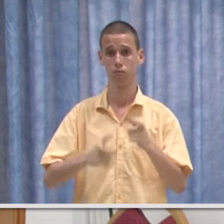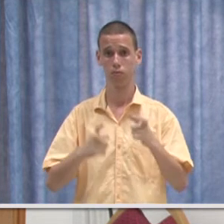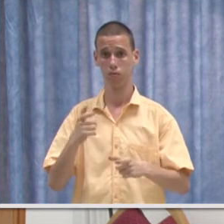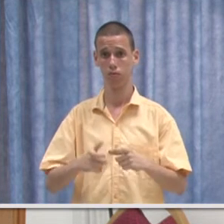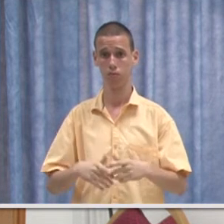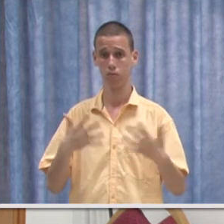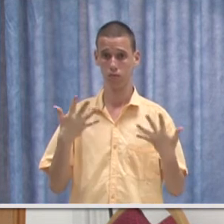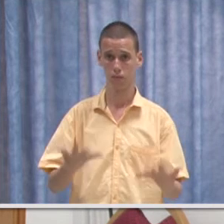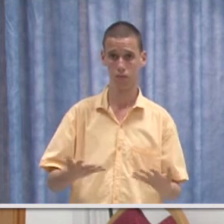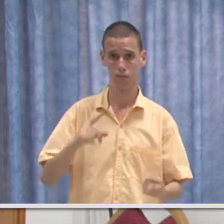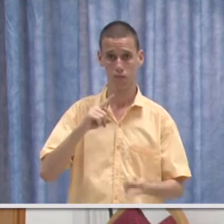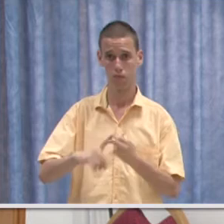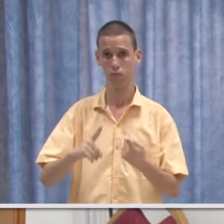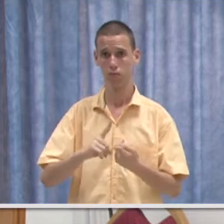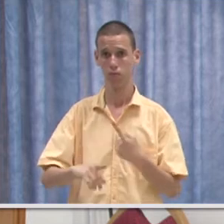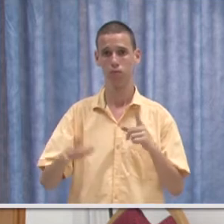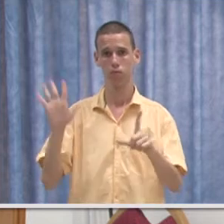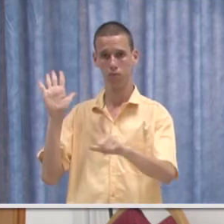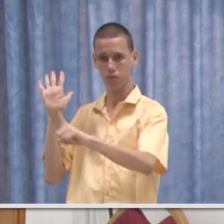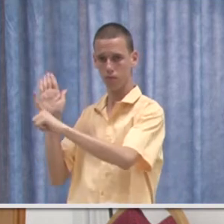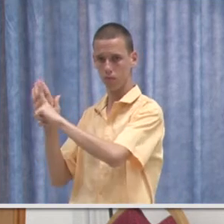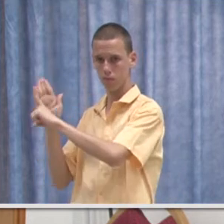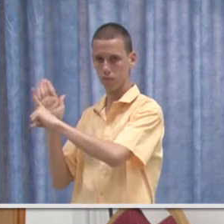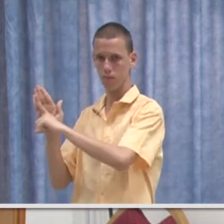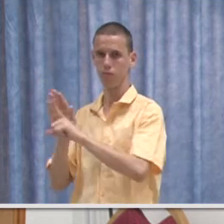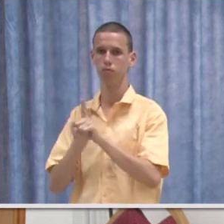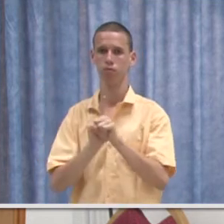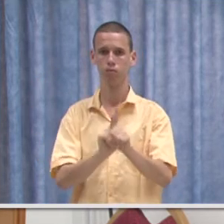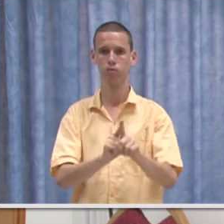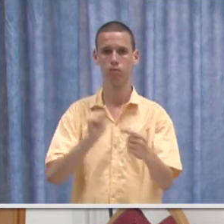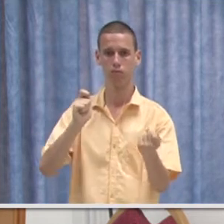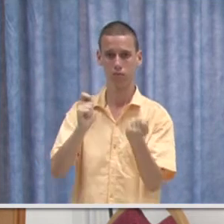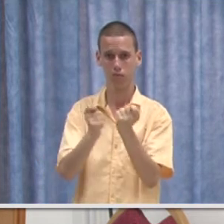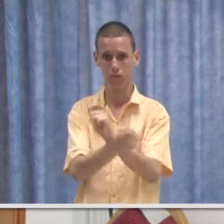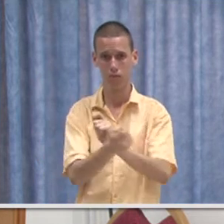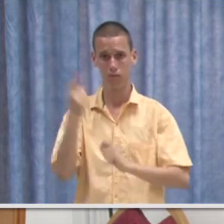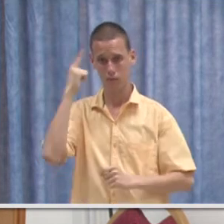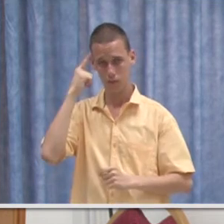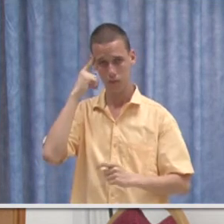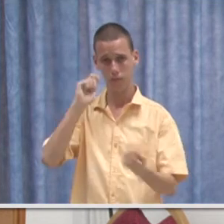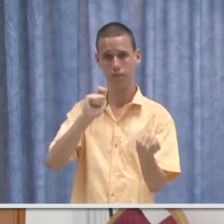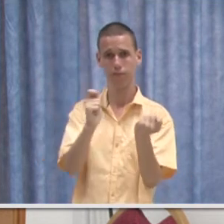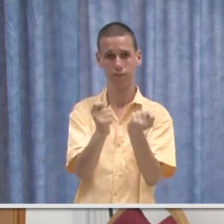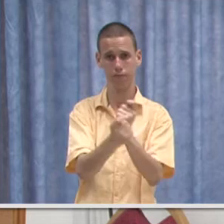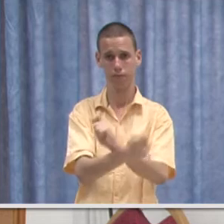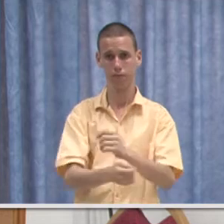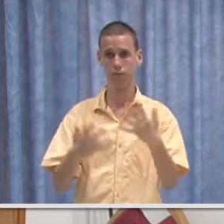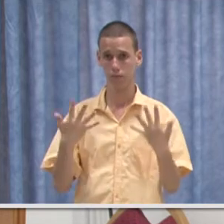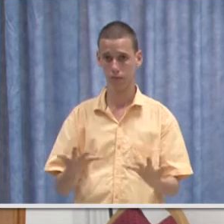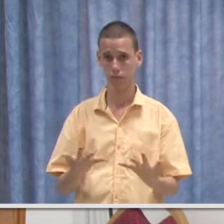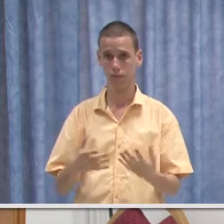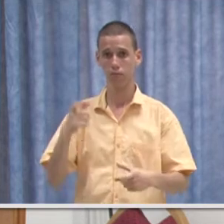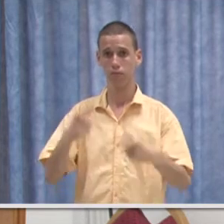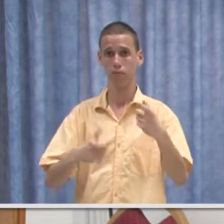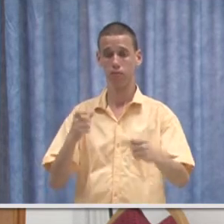façon de faire, autre behavior. Et moi, quoi, là, autres qui, comme un journaliste, est capable d'aider nous avec ça. Là, quand vous